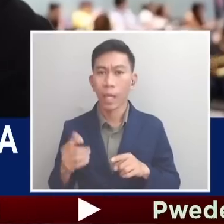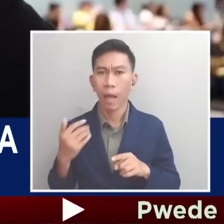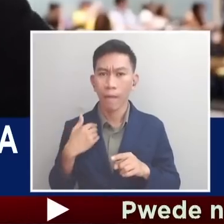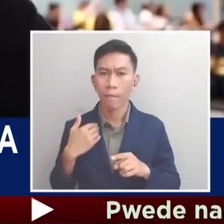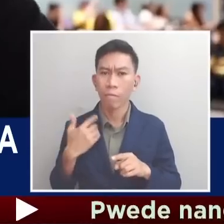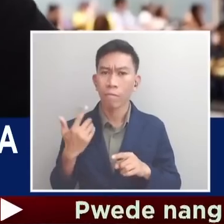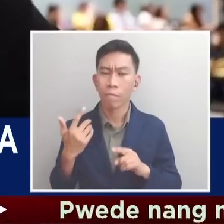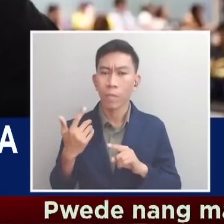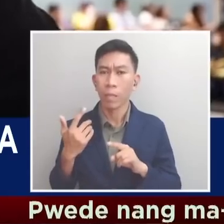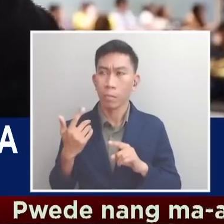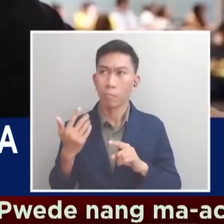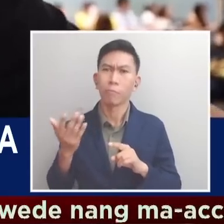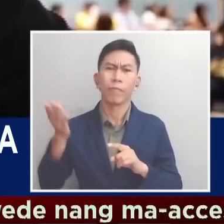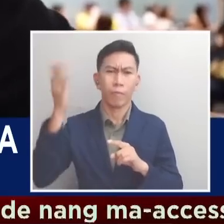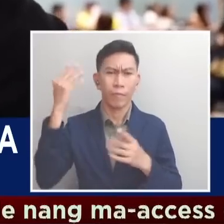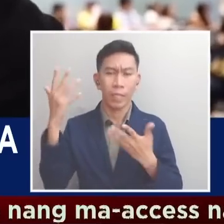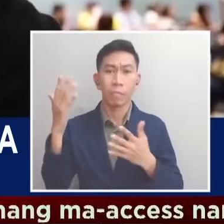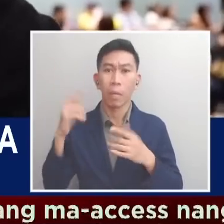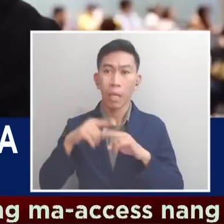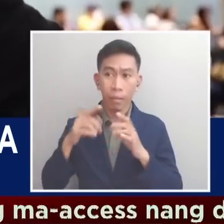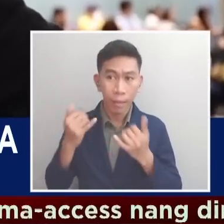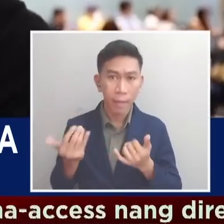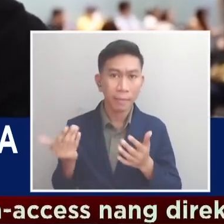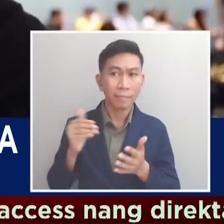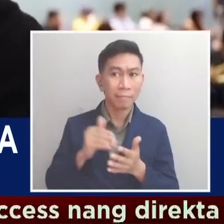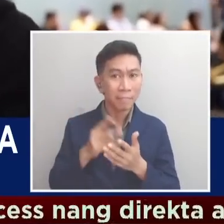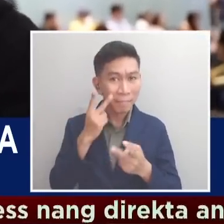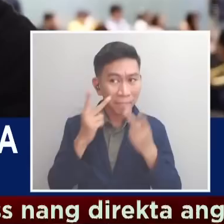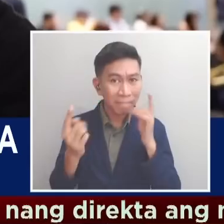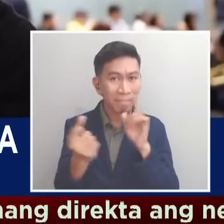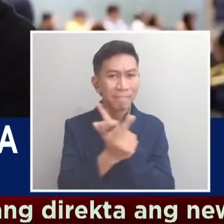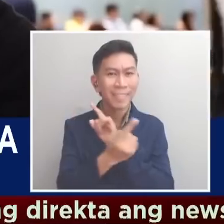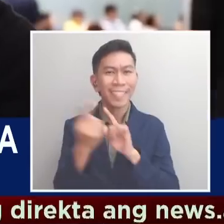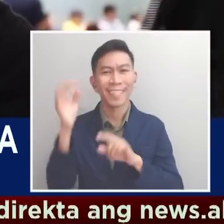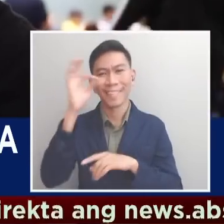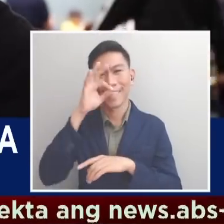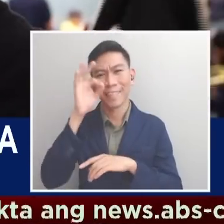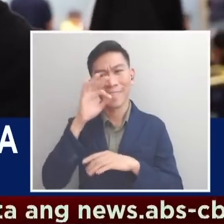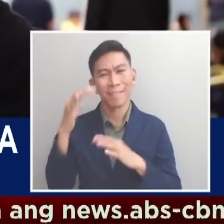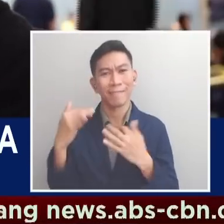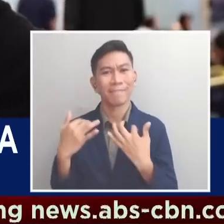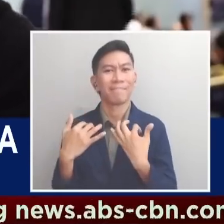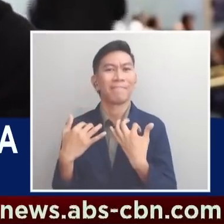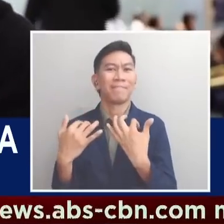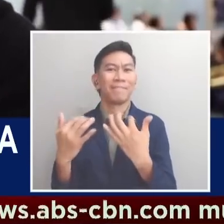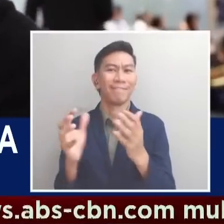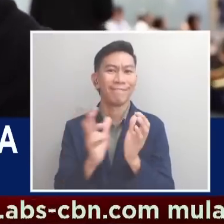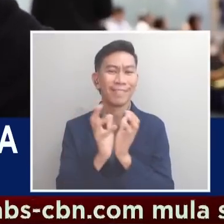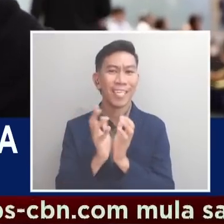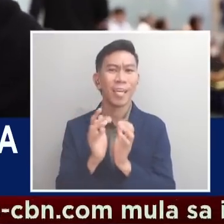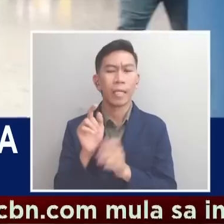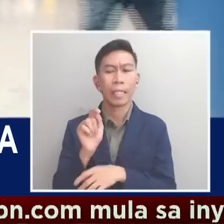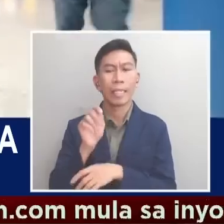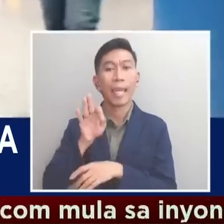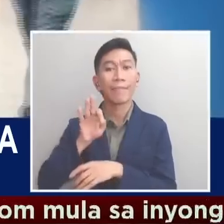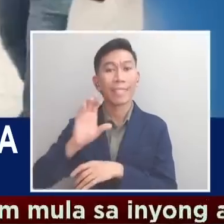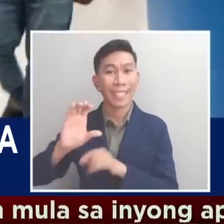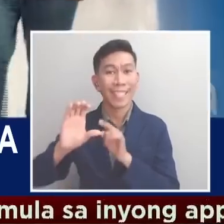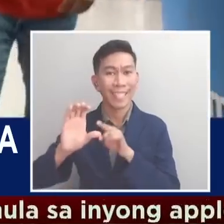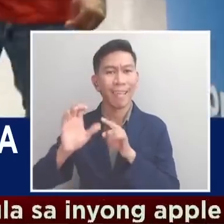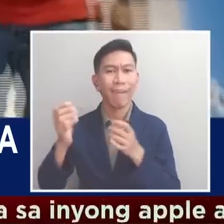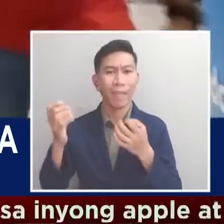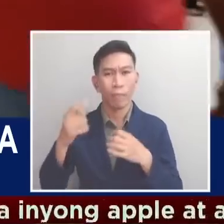This time around, we're going to meet more of our Filipino community. It's going to be a TFC event for Independence Day. Sa